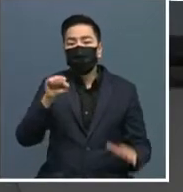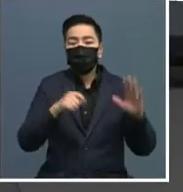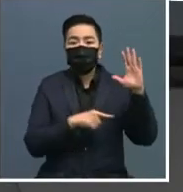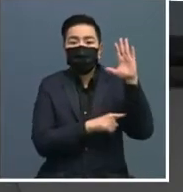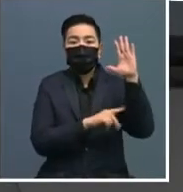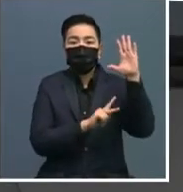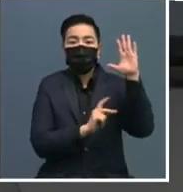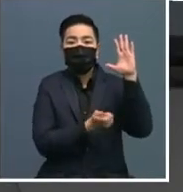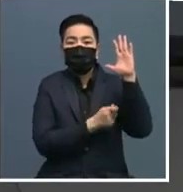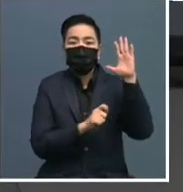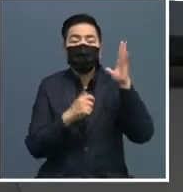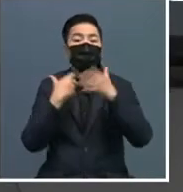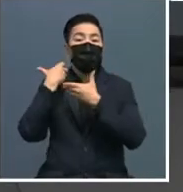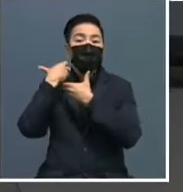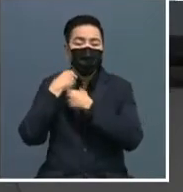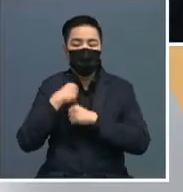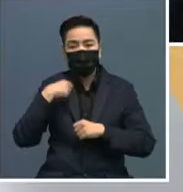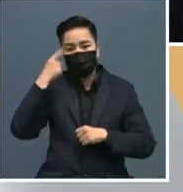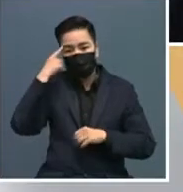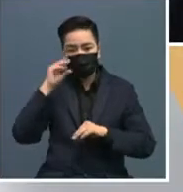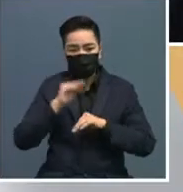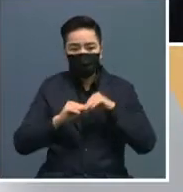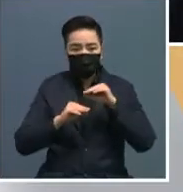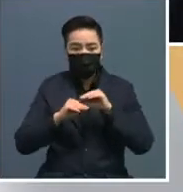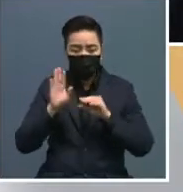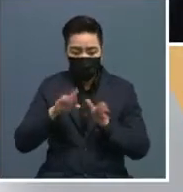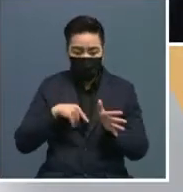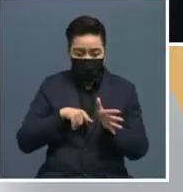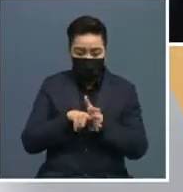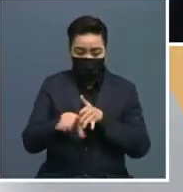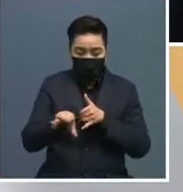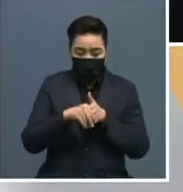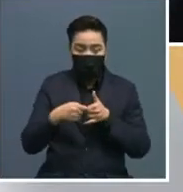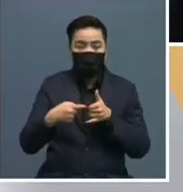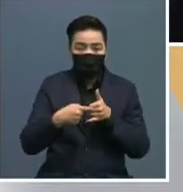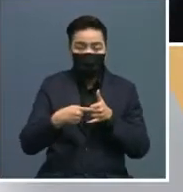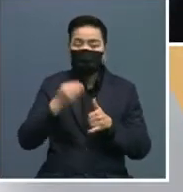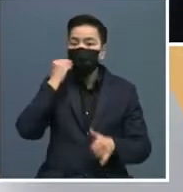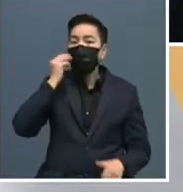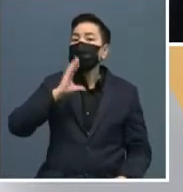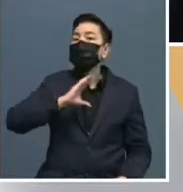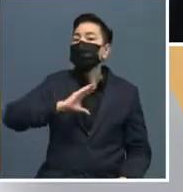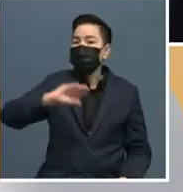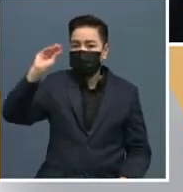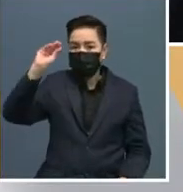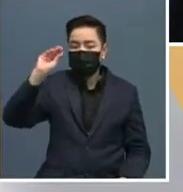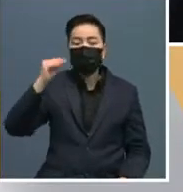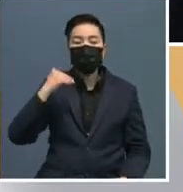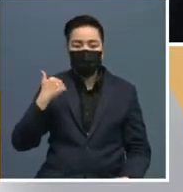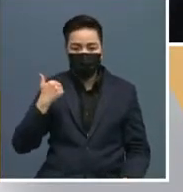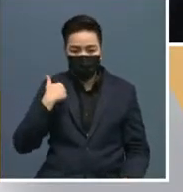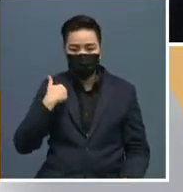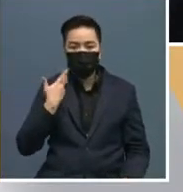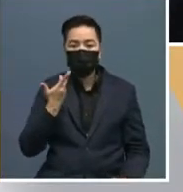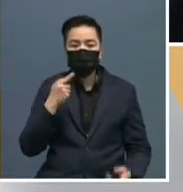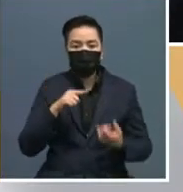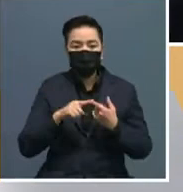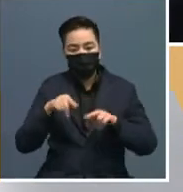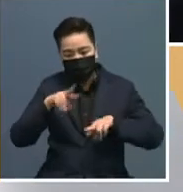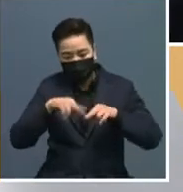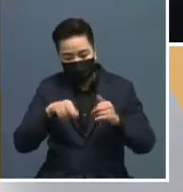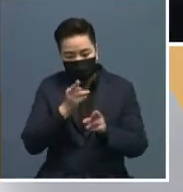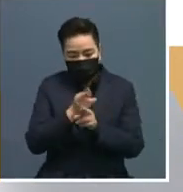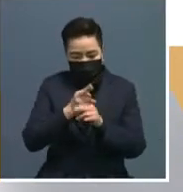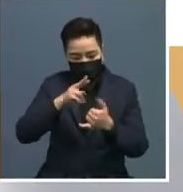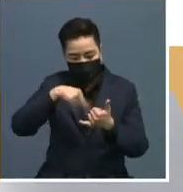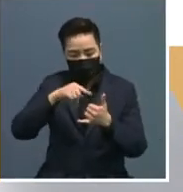ะครับก็บอกว่าก็มีโครงการละรับในส่วนของผู้ติดเชื้อโควิด19กว่า20คนละเดินทางกลับจังหวัดกระบี่แล้วก็ไปรักษาตัวนะ